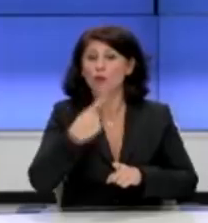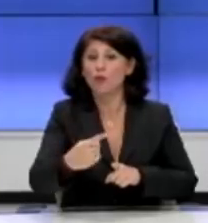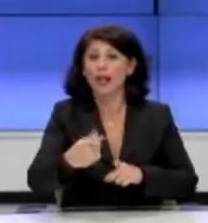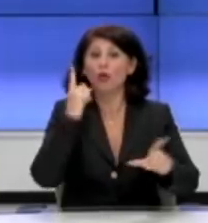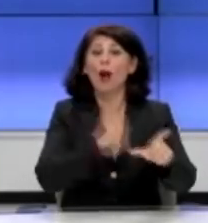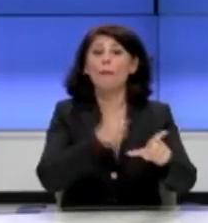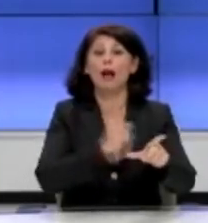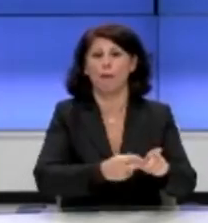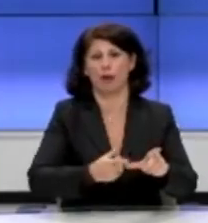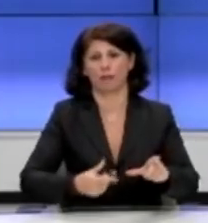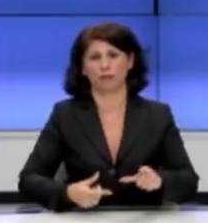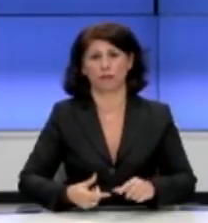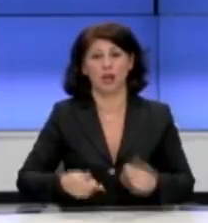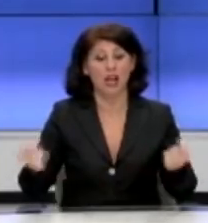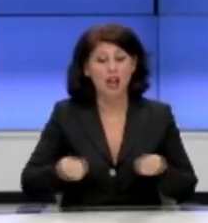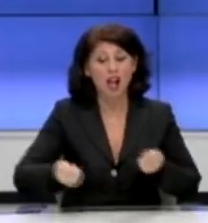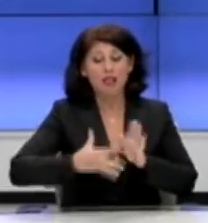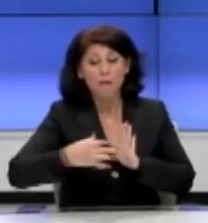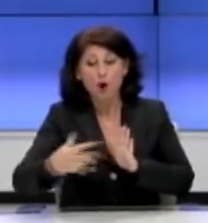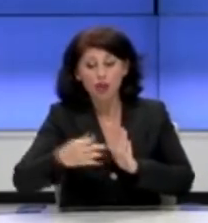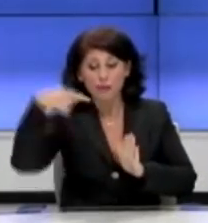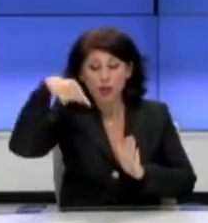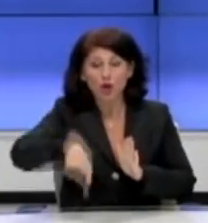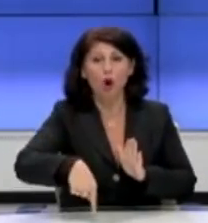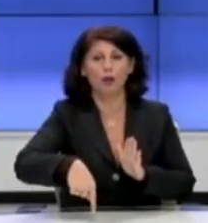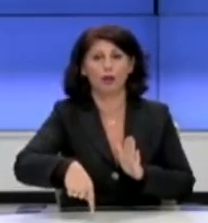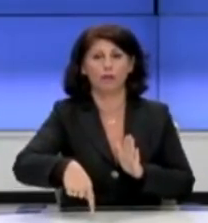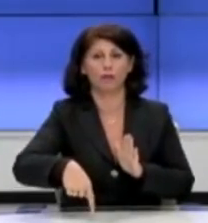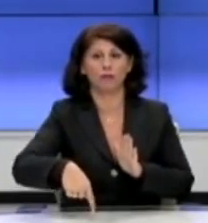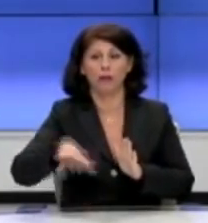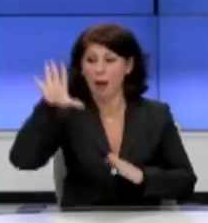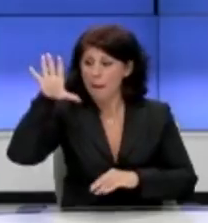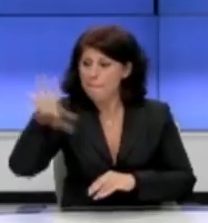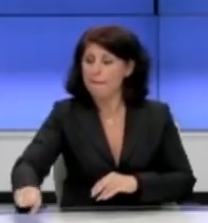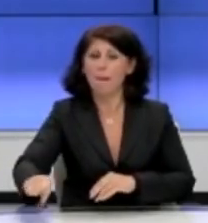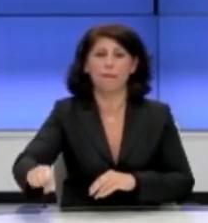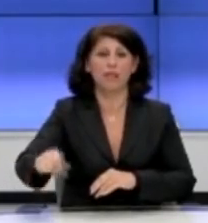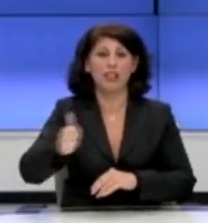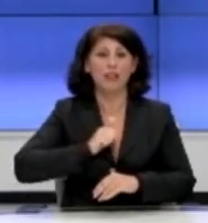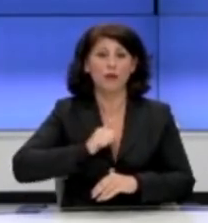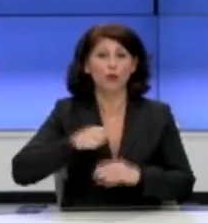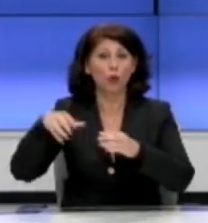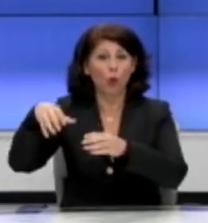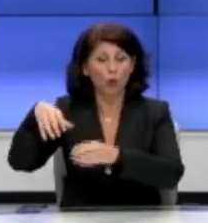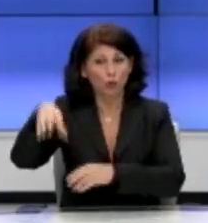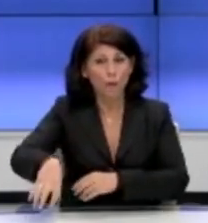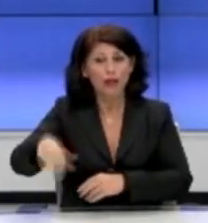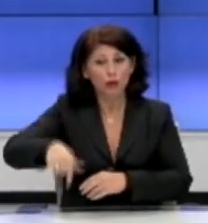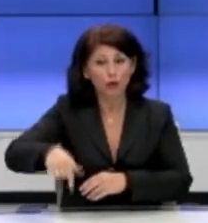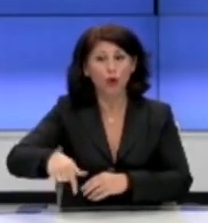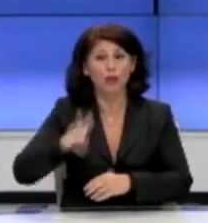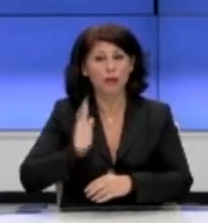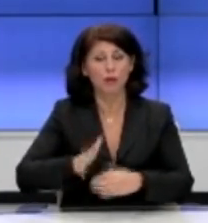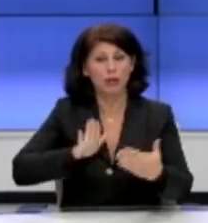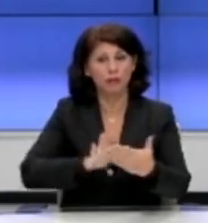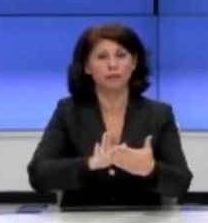το ΚΚΕ. Κάντε προσλήψεις τώρα. Επιτάξτε τον ιδιωτικό τομέα τώρα, για να μπορεί να